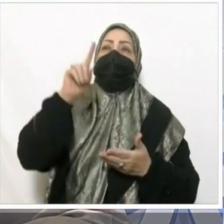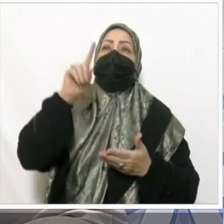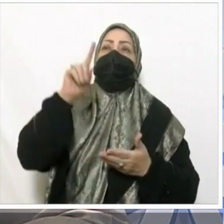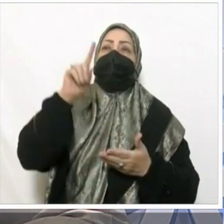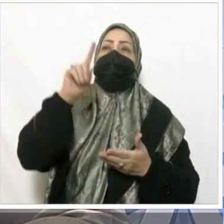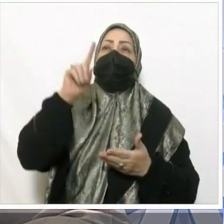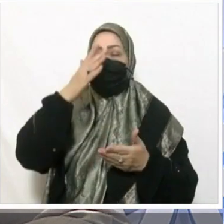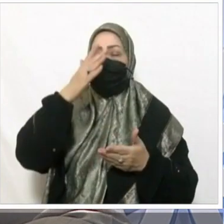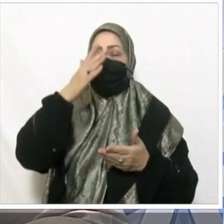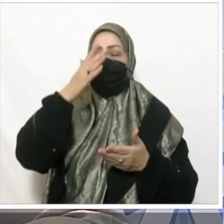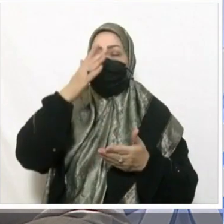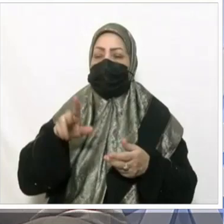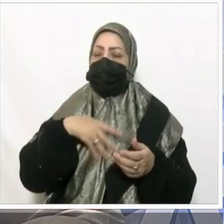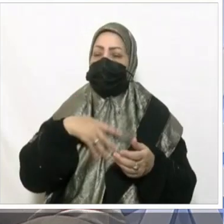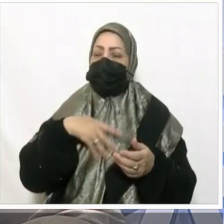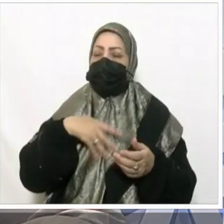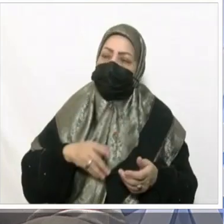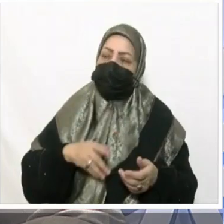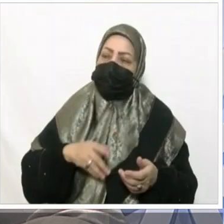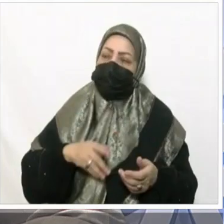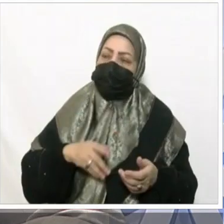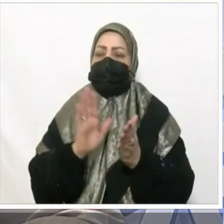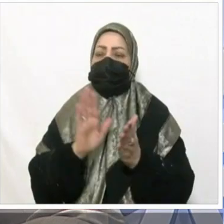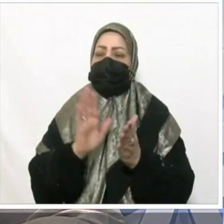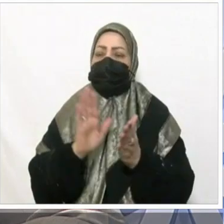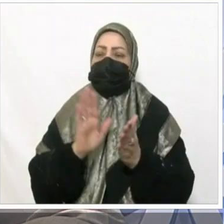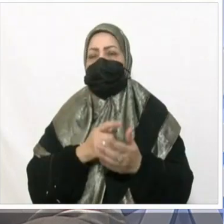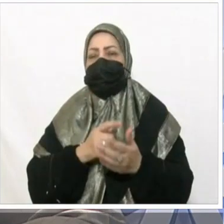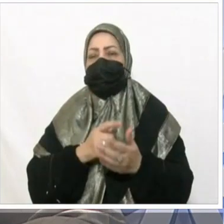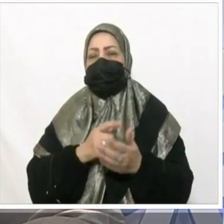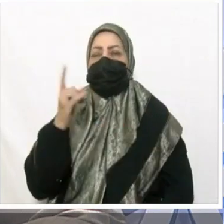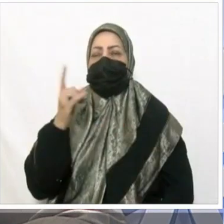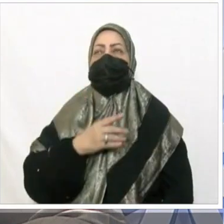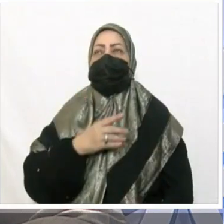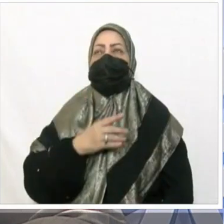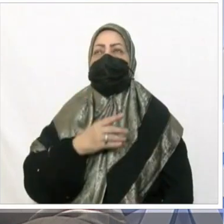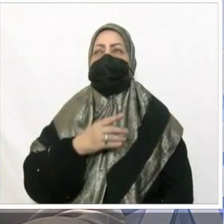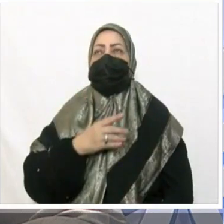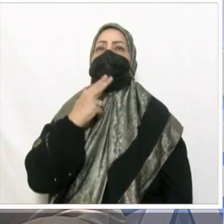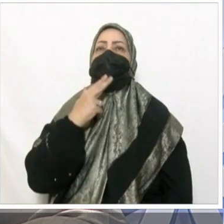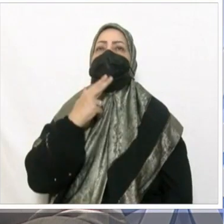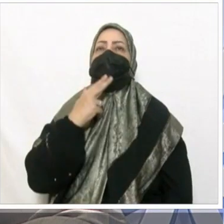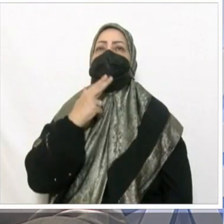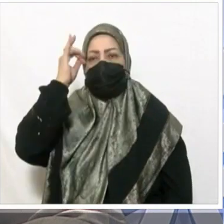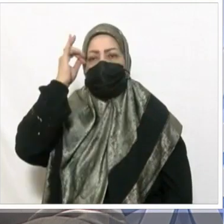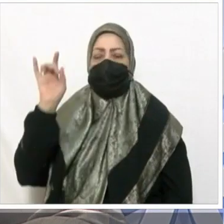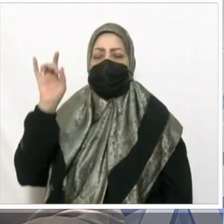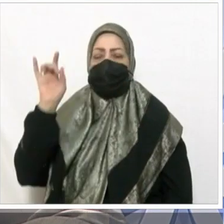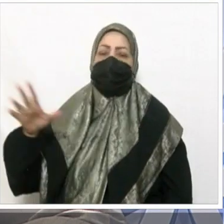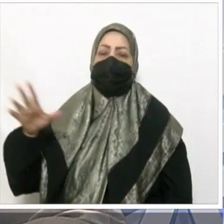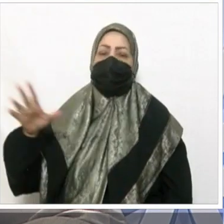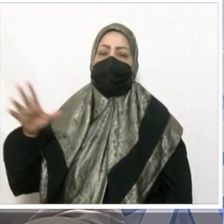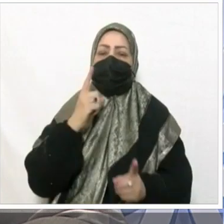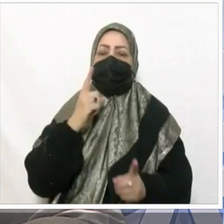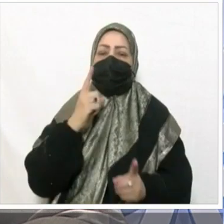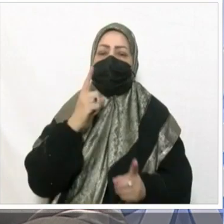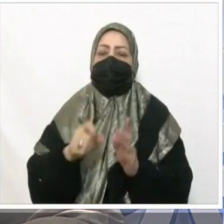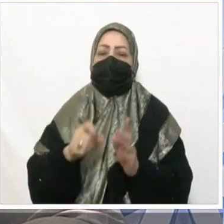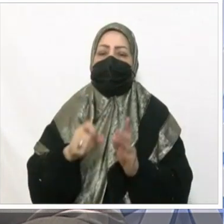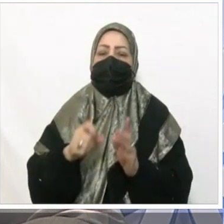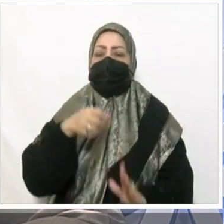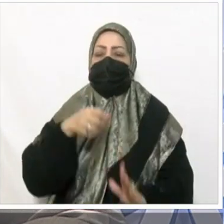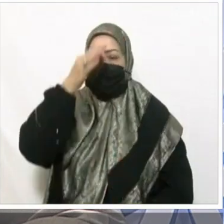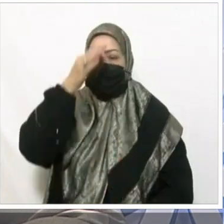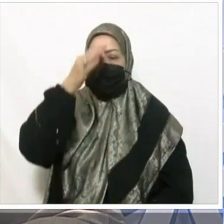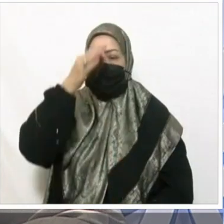الشيطان، وابر إلى الله من. حتى ألتقي بكم في حلقة قادمة بإذن الله. تقبل الله صيامكم